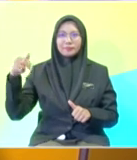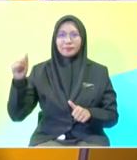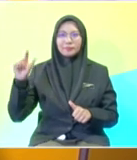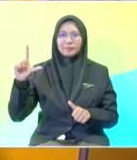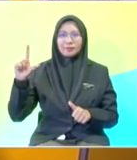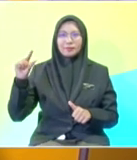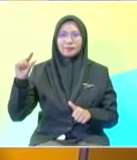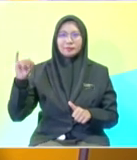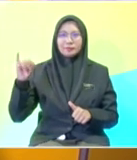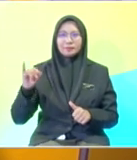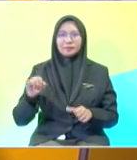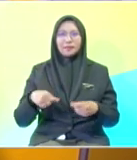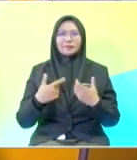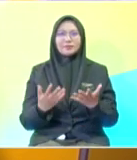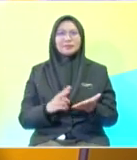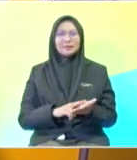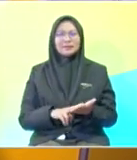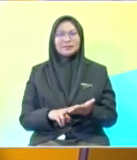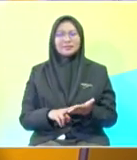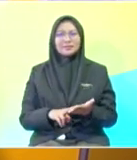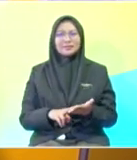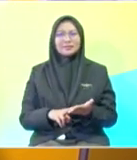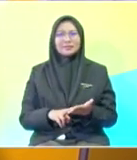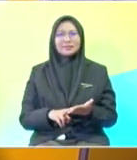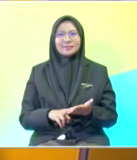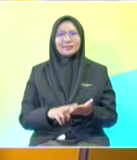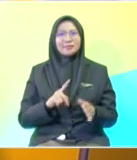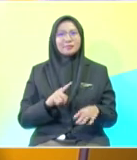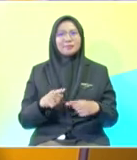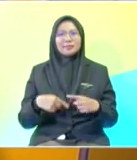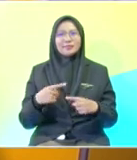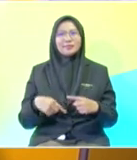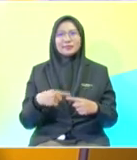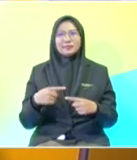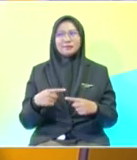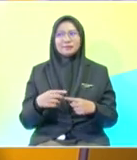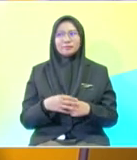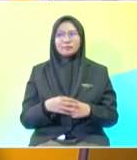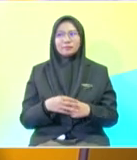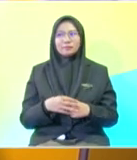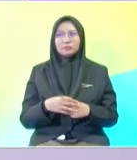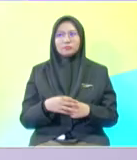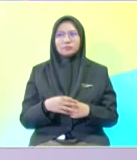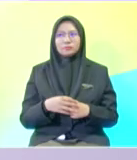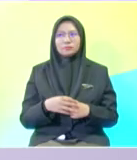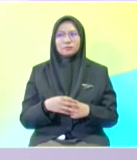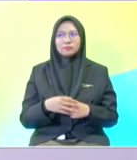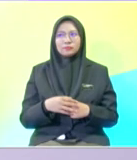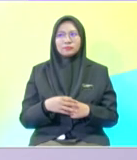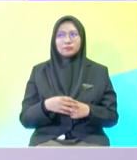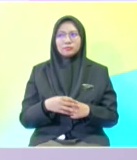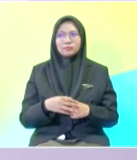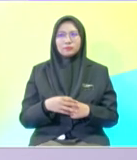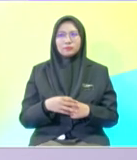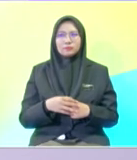bagaimana bacaan itu berlaku bila adik-adik di rumah ah Boleh bantu sama Iman untuk